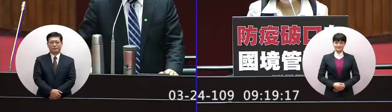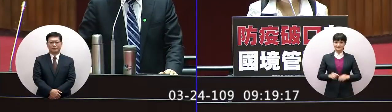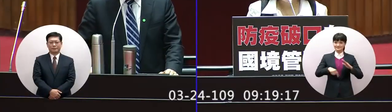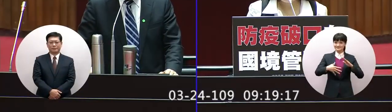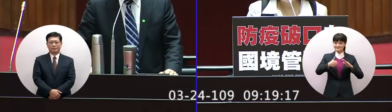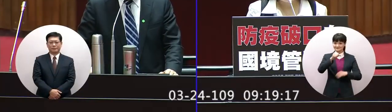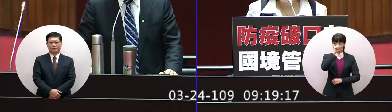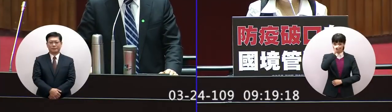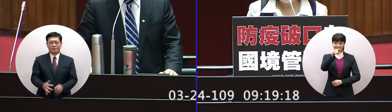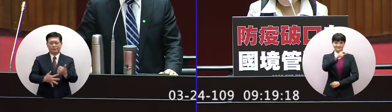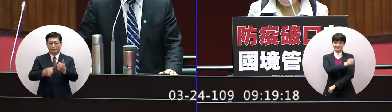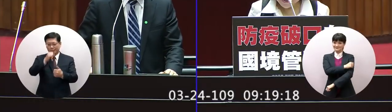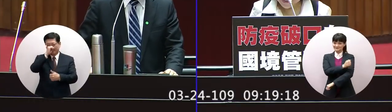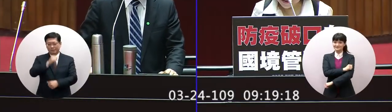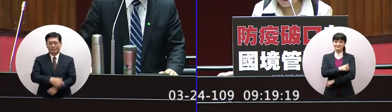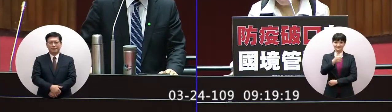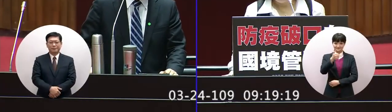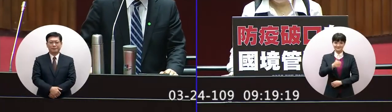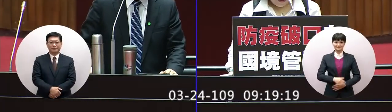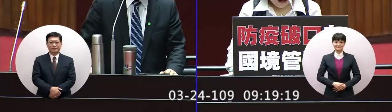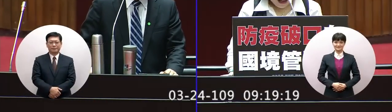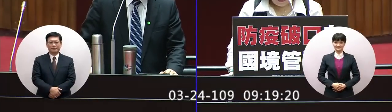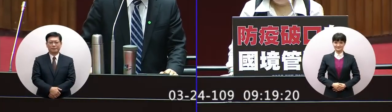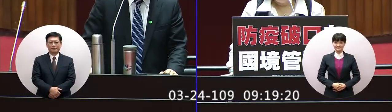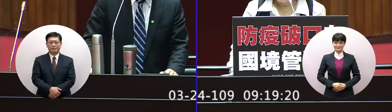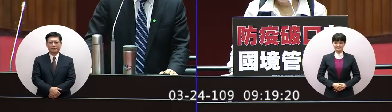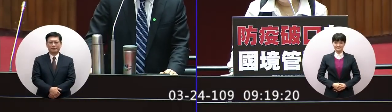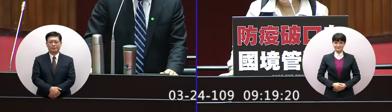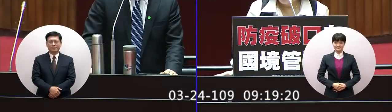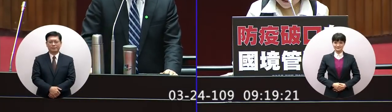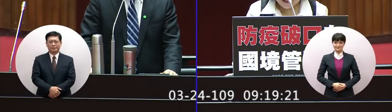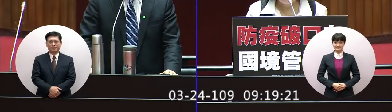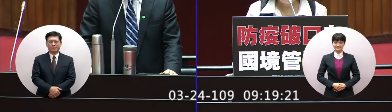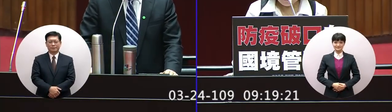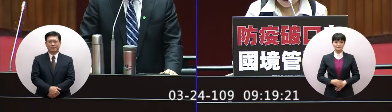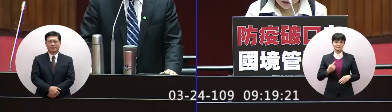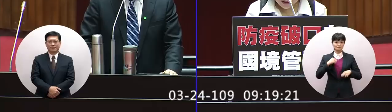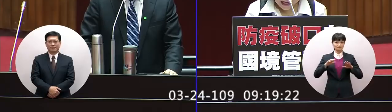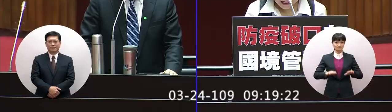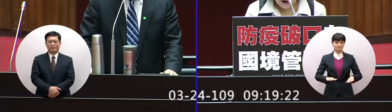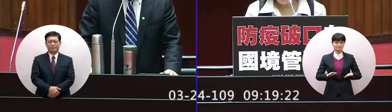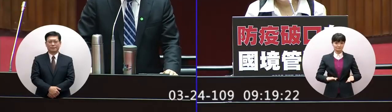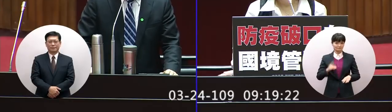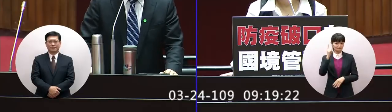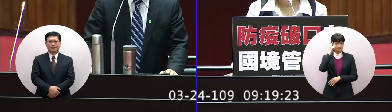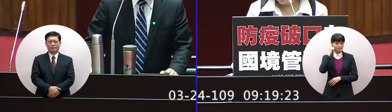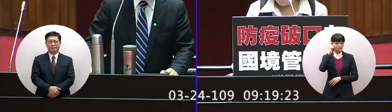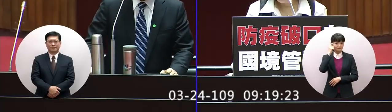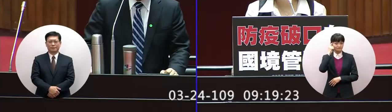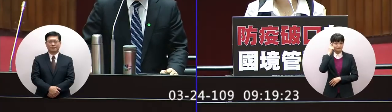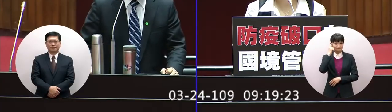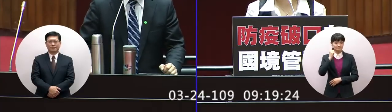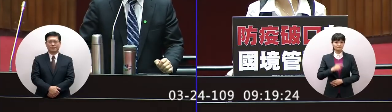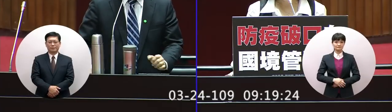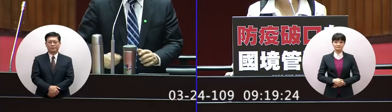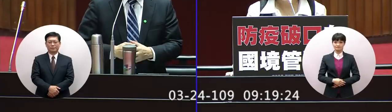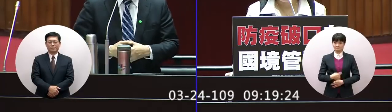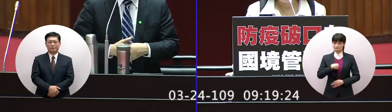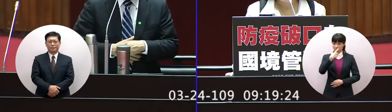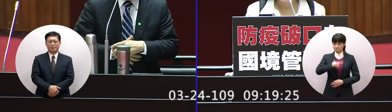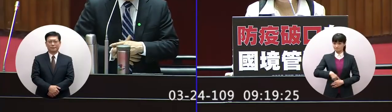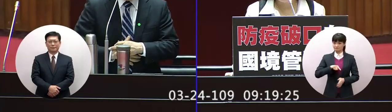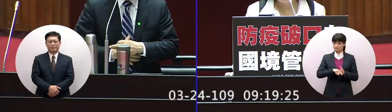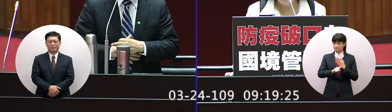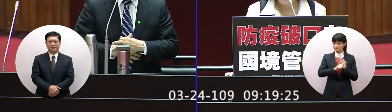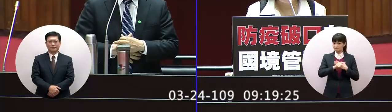院长好，您辛苦 了。你好， 这段时间辛苦了。我今天是想要从我自己的专业